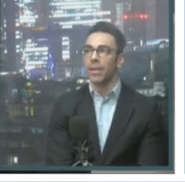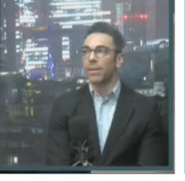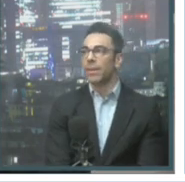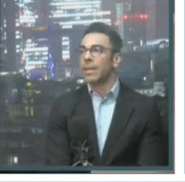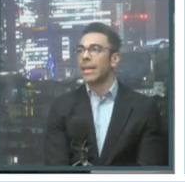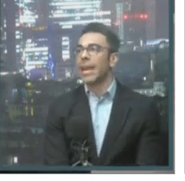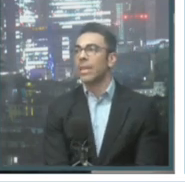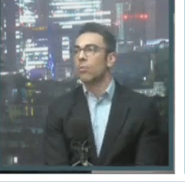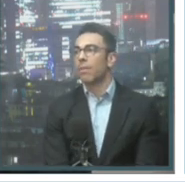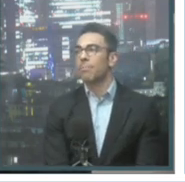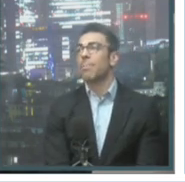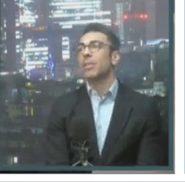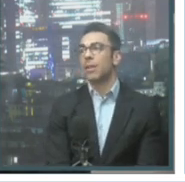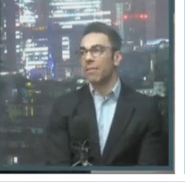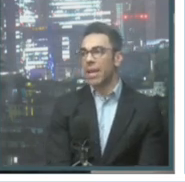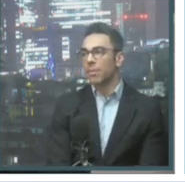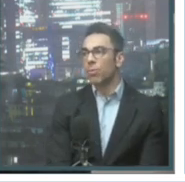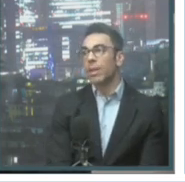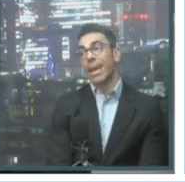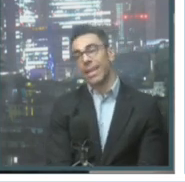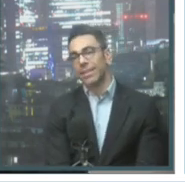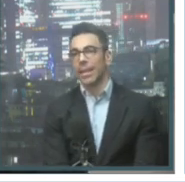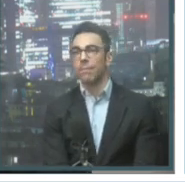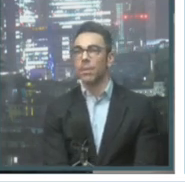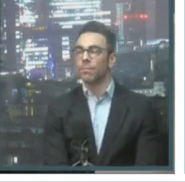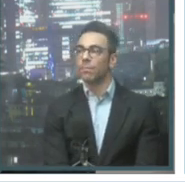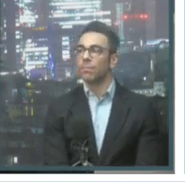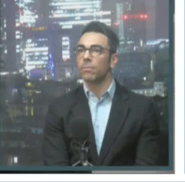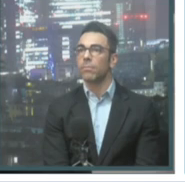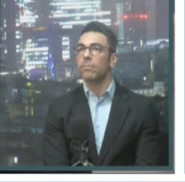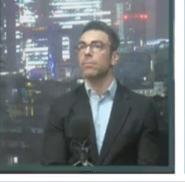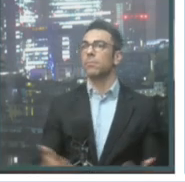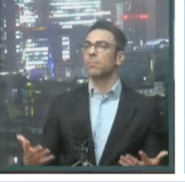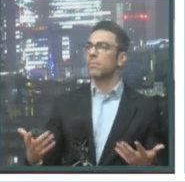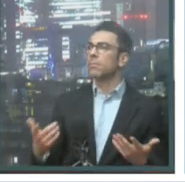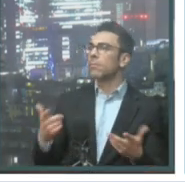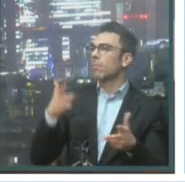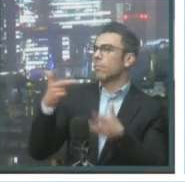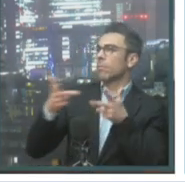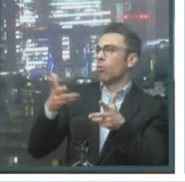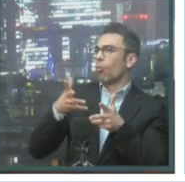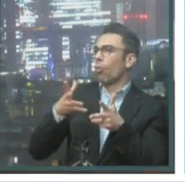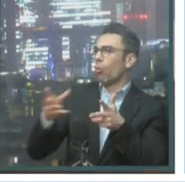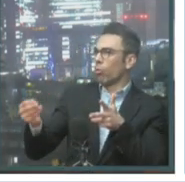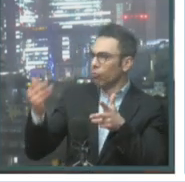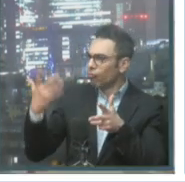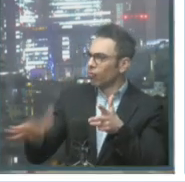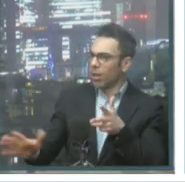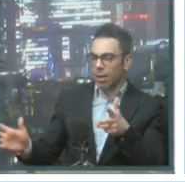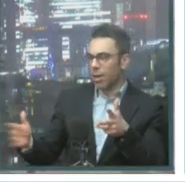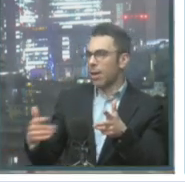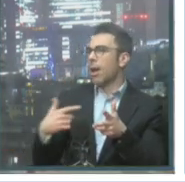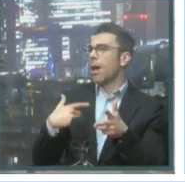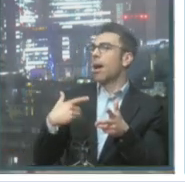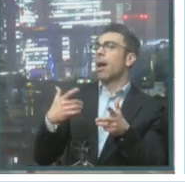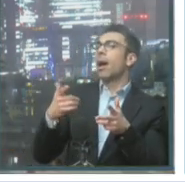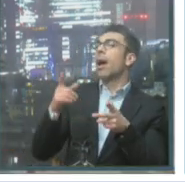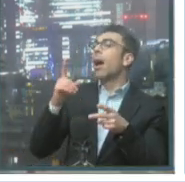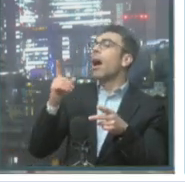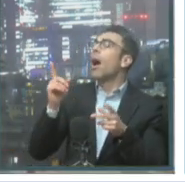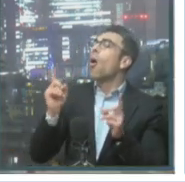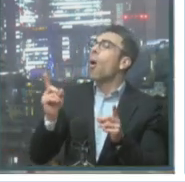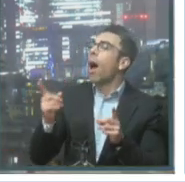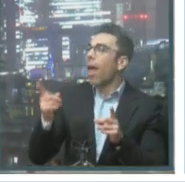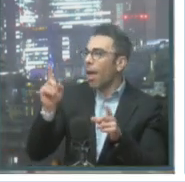di metri ma è anche sulla pagina facebook e instagram se avete detto tutto quello che c'era da sapere e la cosa interessante